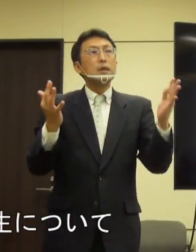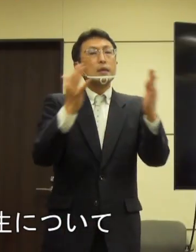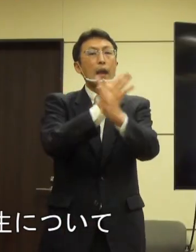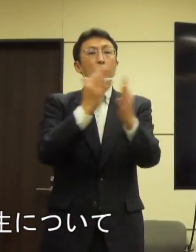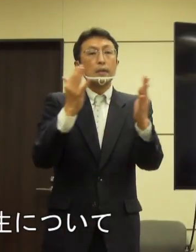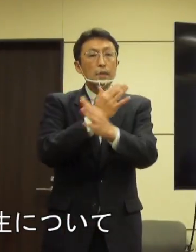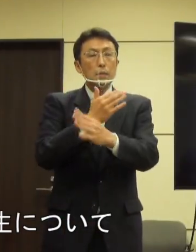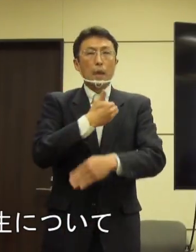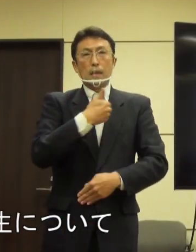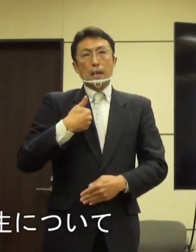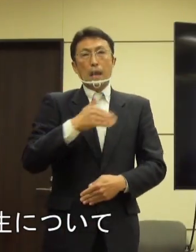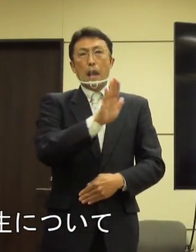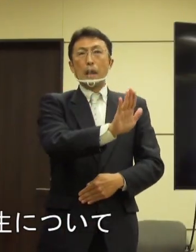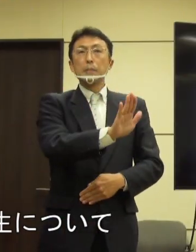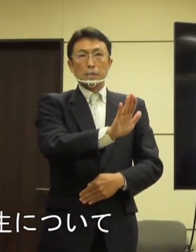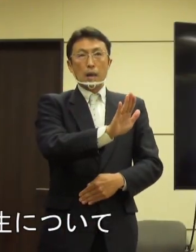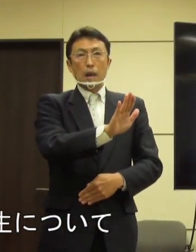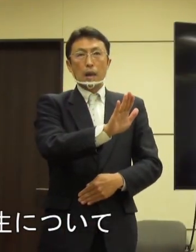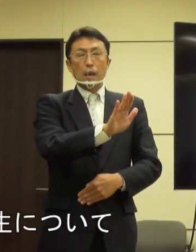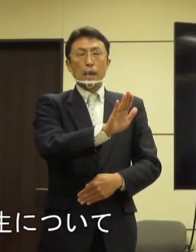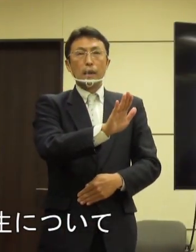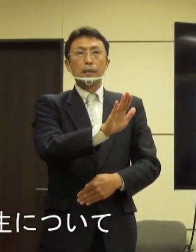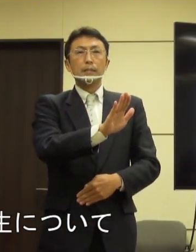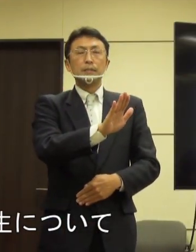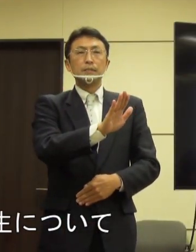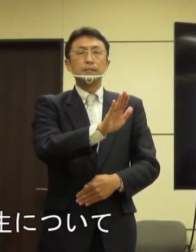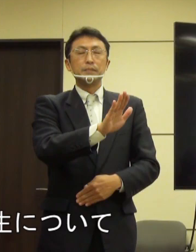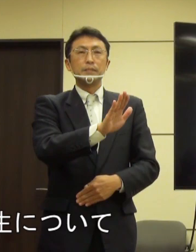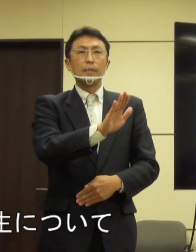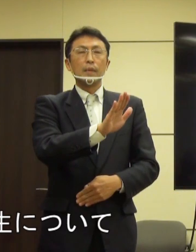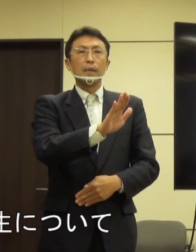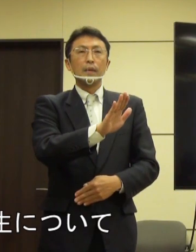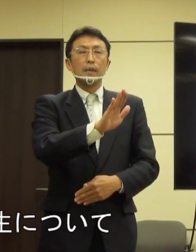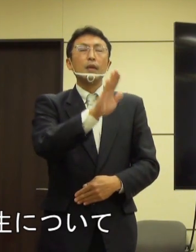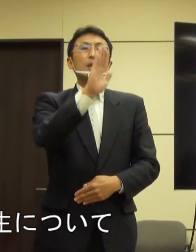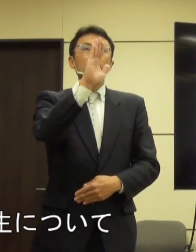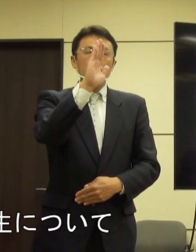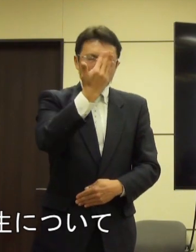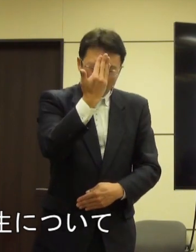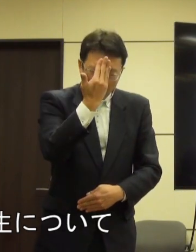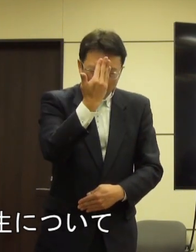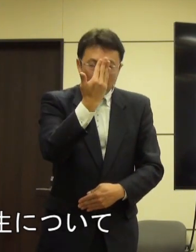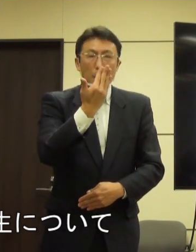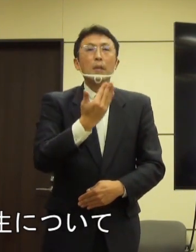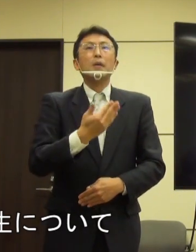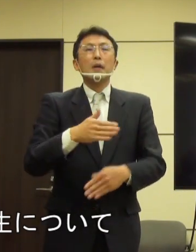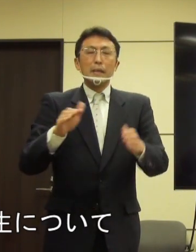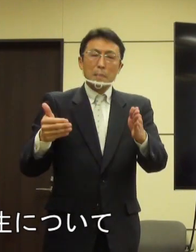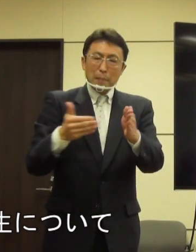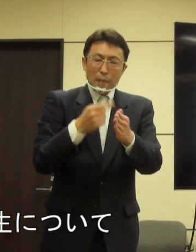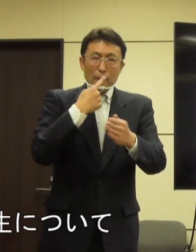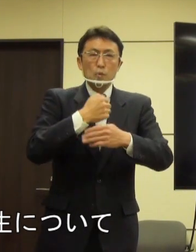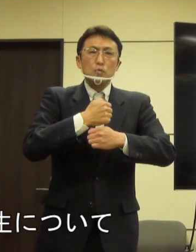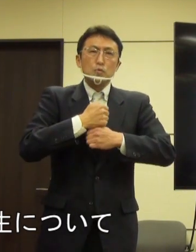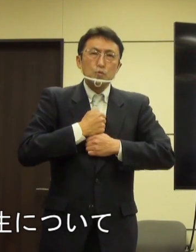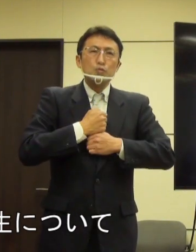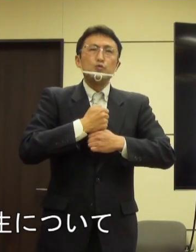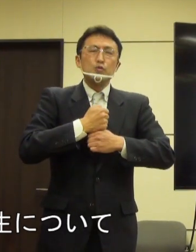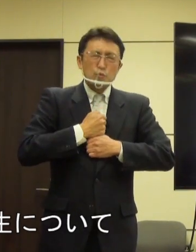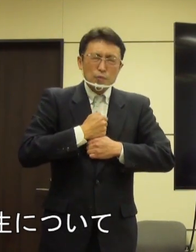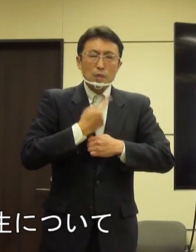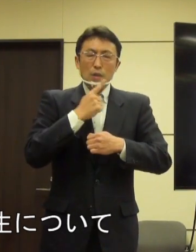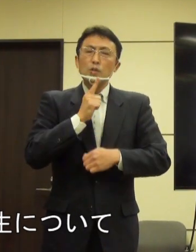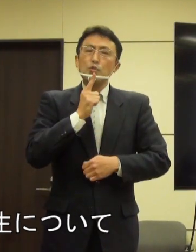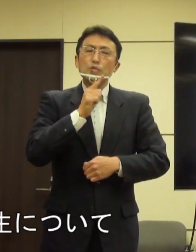しかし aこれはやっぱりあのこれまでも早め注意環境していたいわゆる居場所の